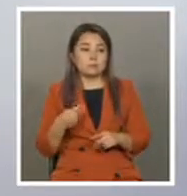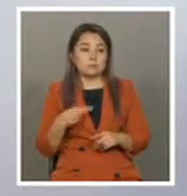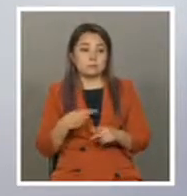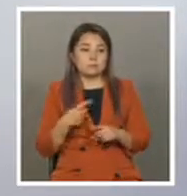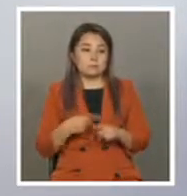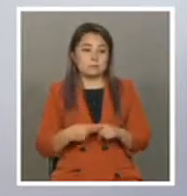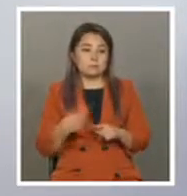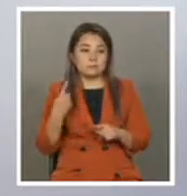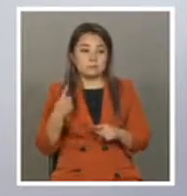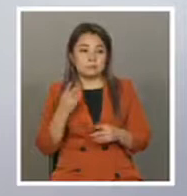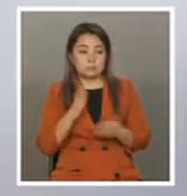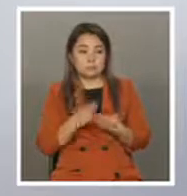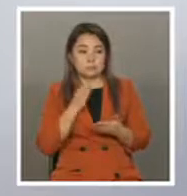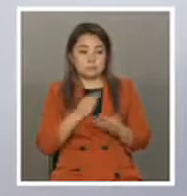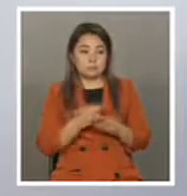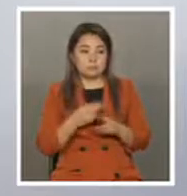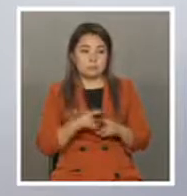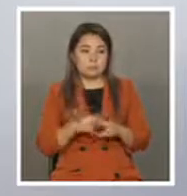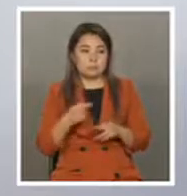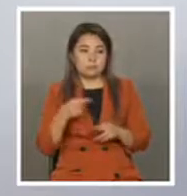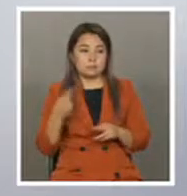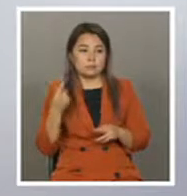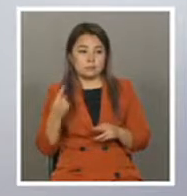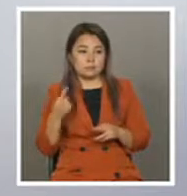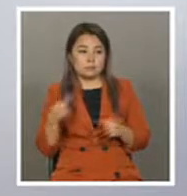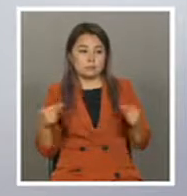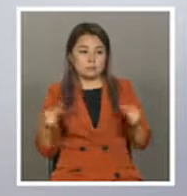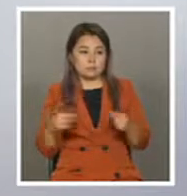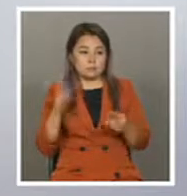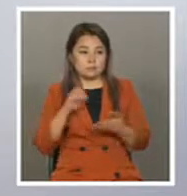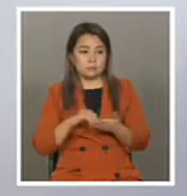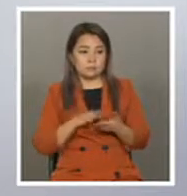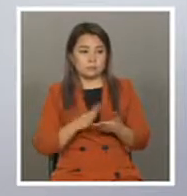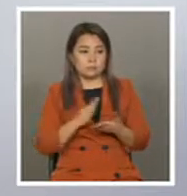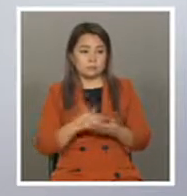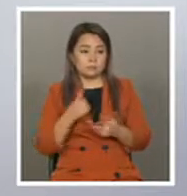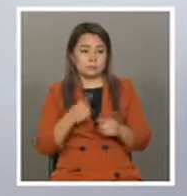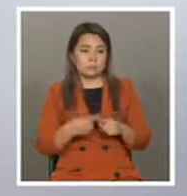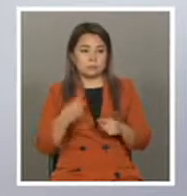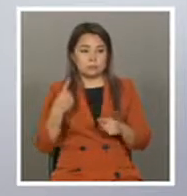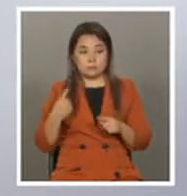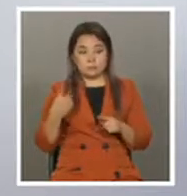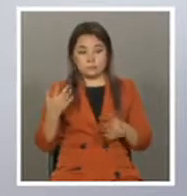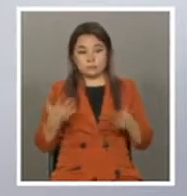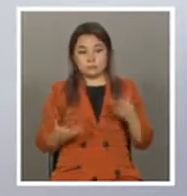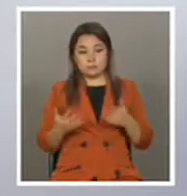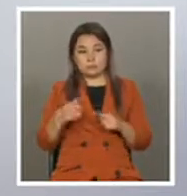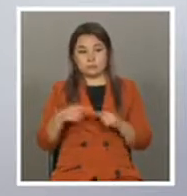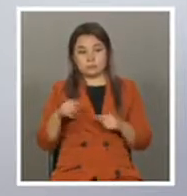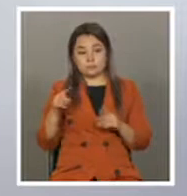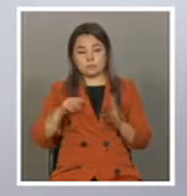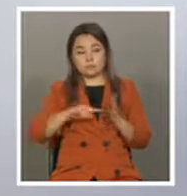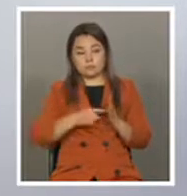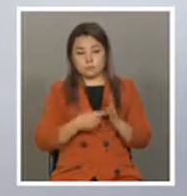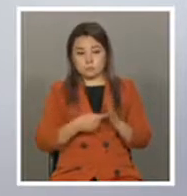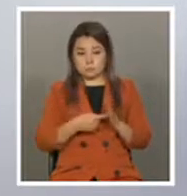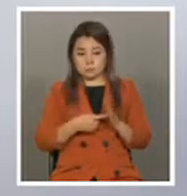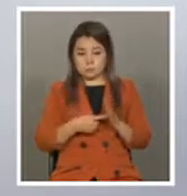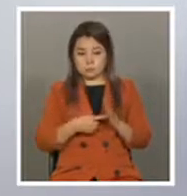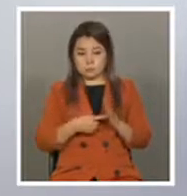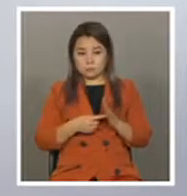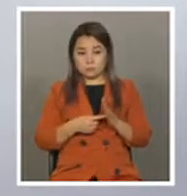тең. Өйткені x-тің алдындағы коэффициент минус 1, қарама қарсы таңбамен алсақ плюс 1 болады. Ал түбірлердің көбейтіндісі, яғни x1 көбейтілген